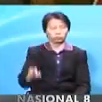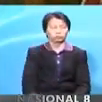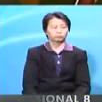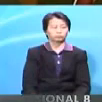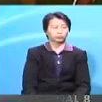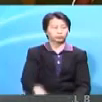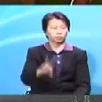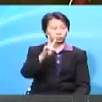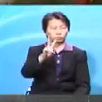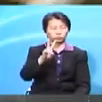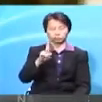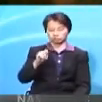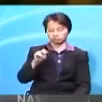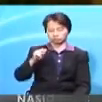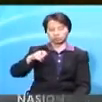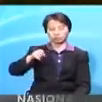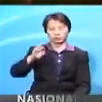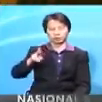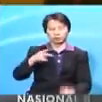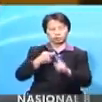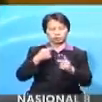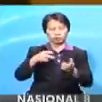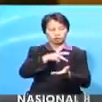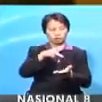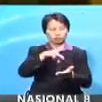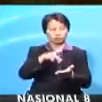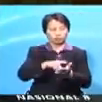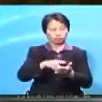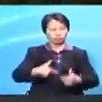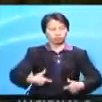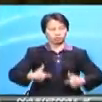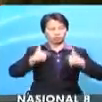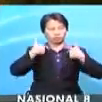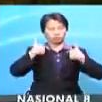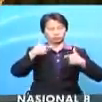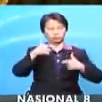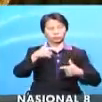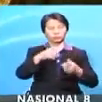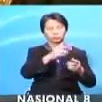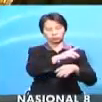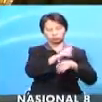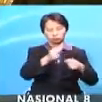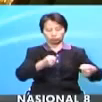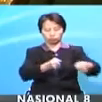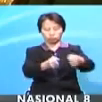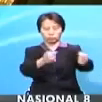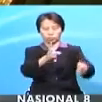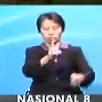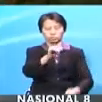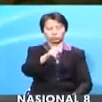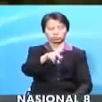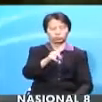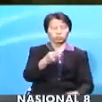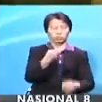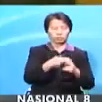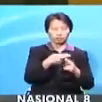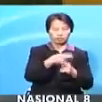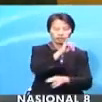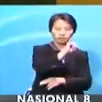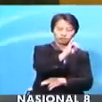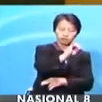dua ekor tapir tersebut adalah dari pusat konservasi kehidupan liar Sungai Dusun bernama Im dan bertam